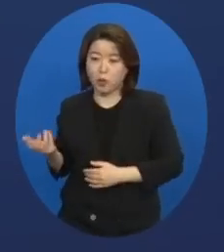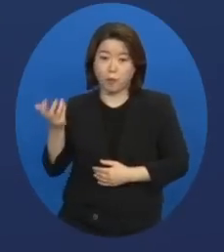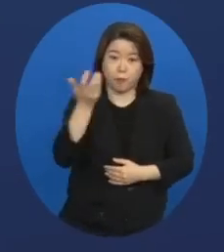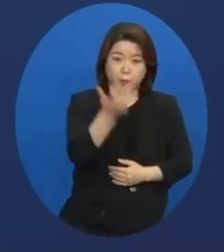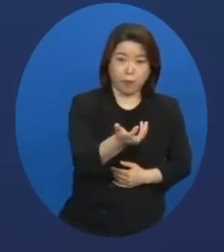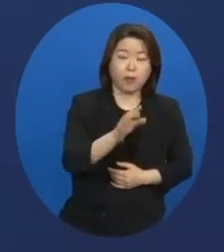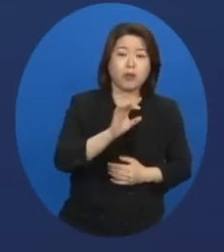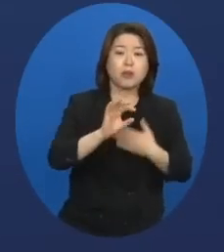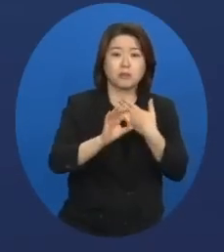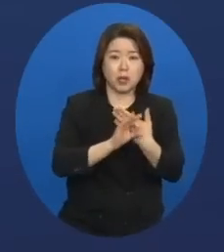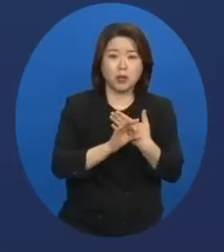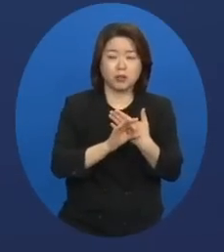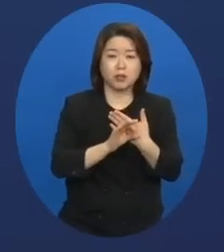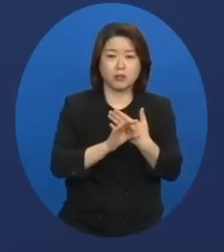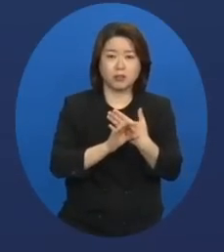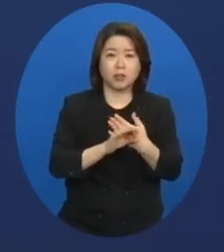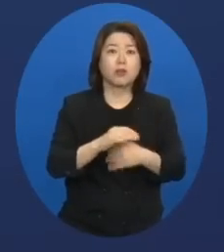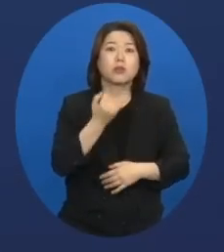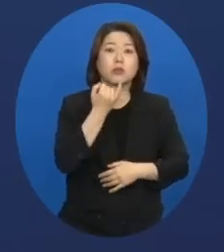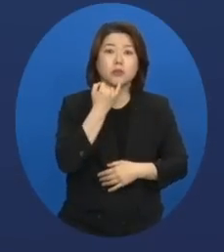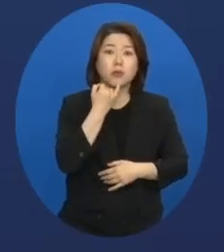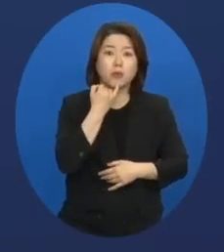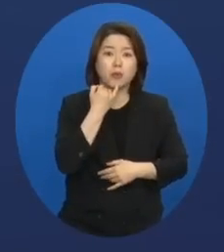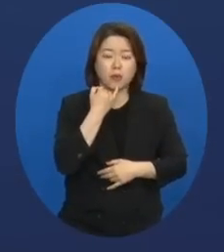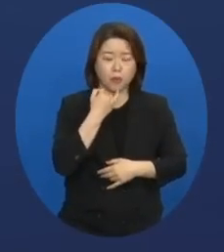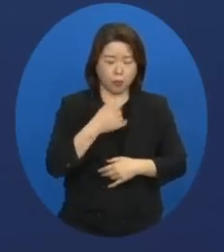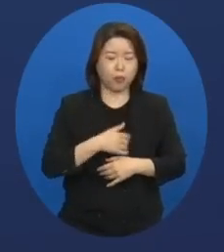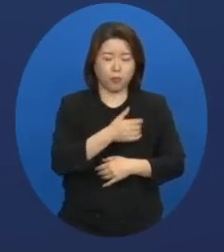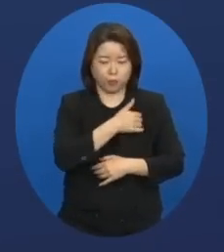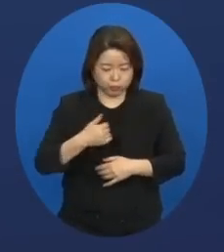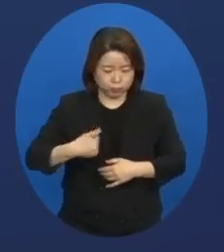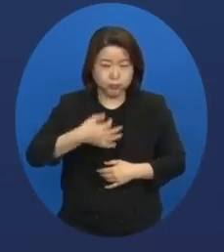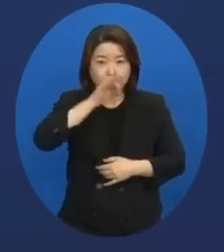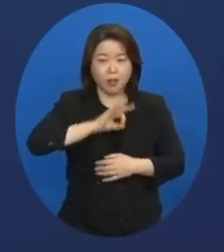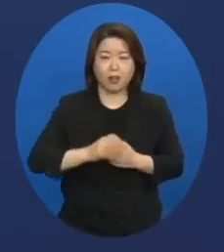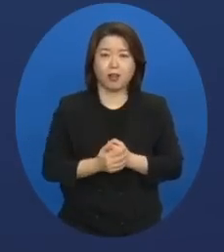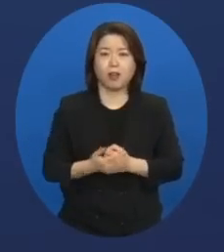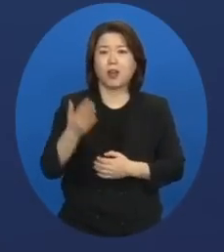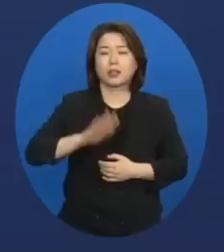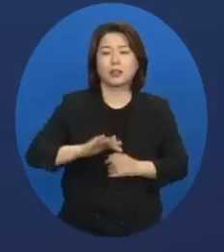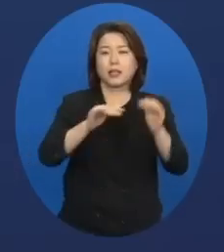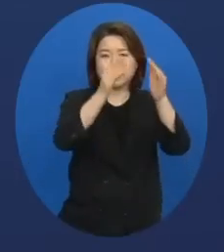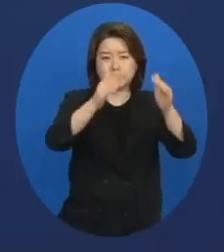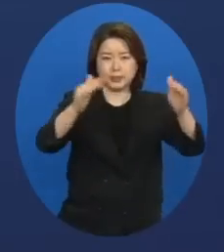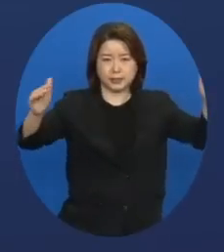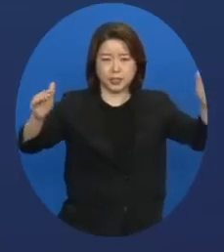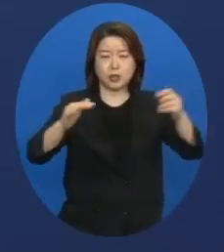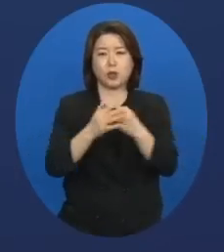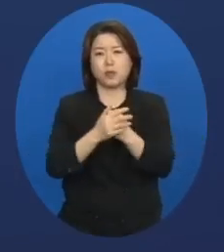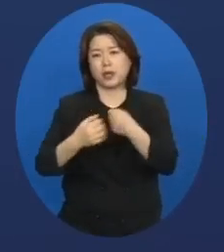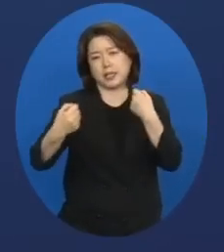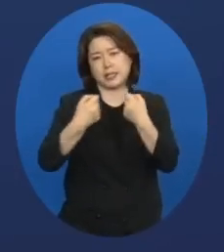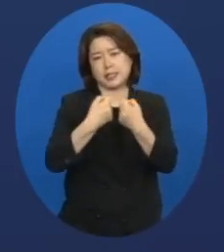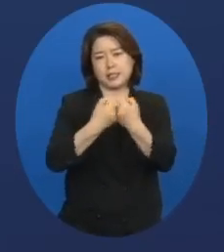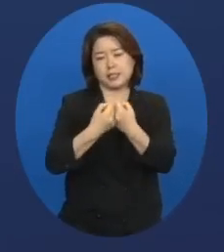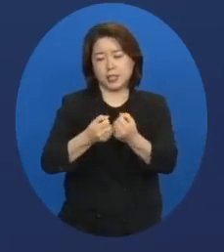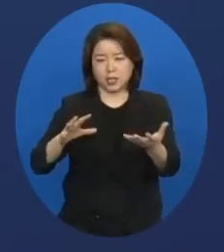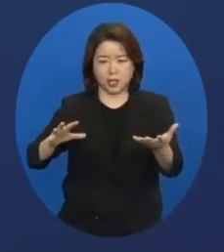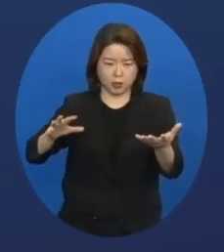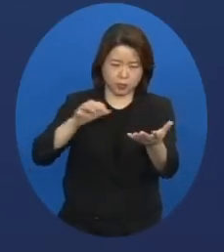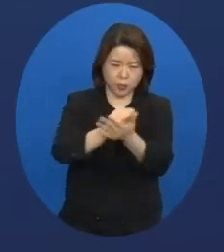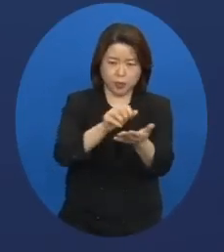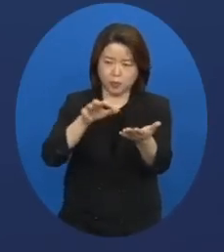그 정말 수지 맞은 거죠. 그런데 그 성읍은 전부 다 싸워서 점령해야